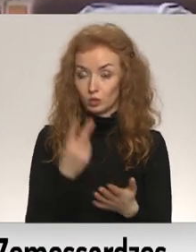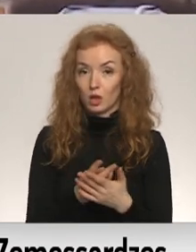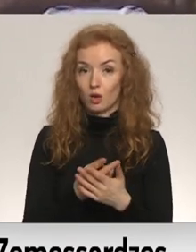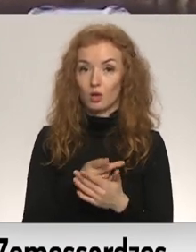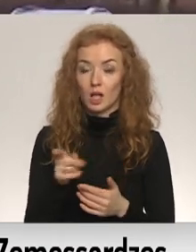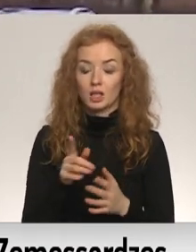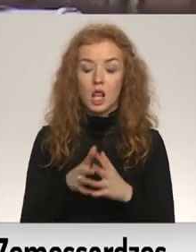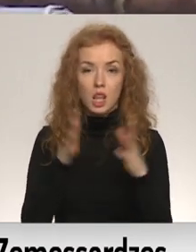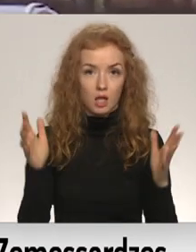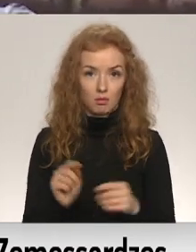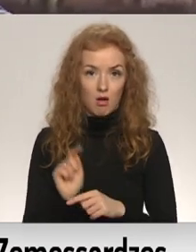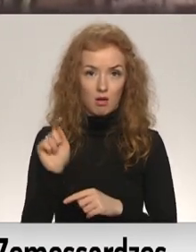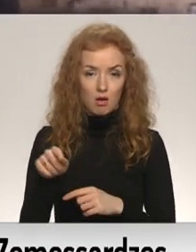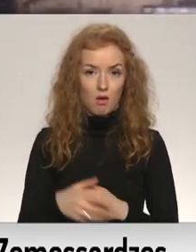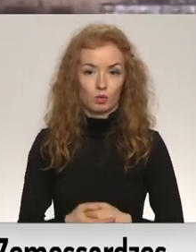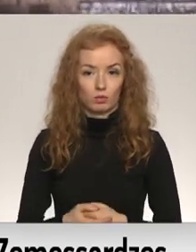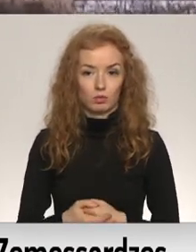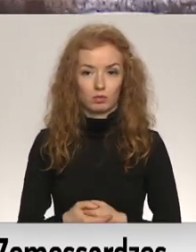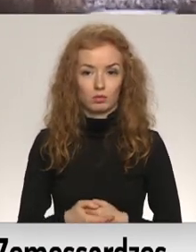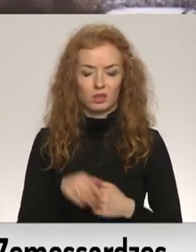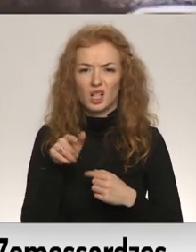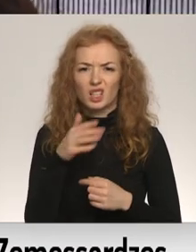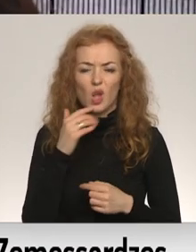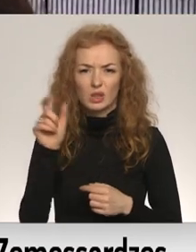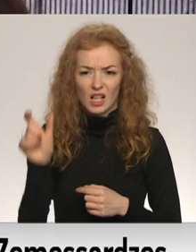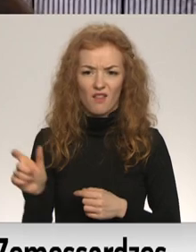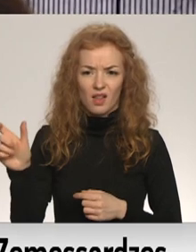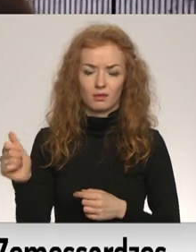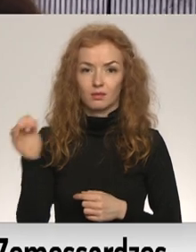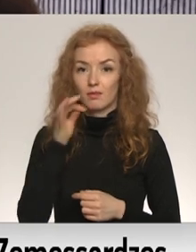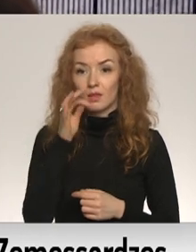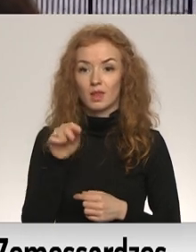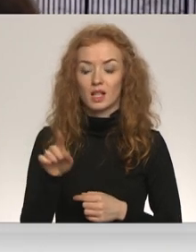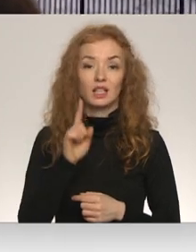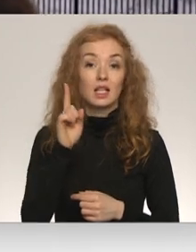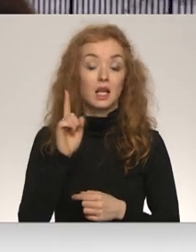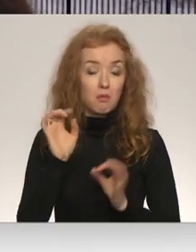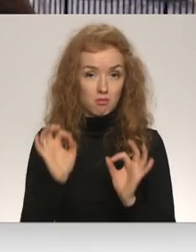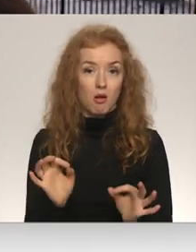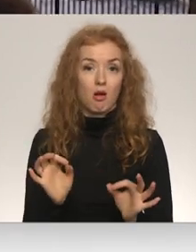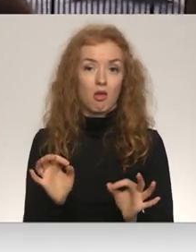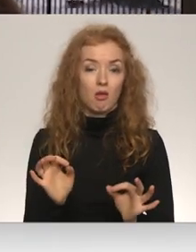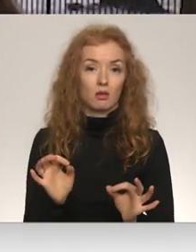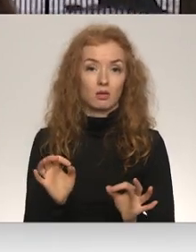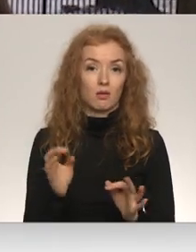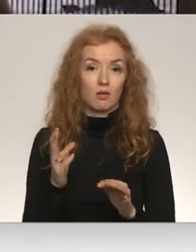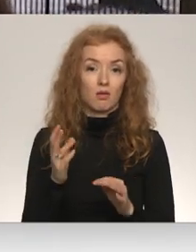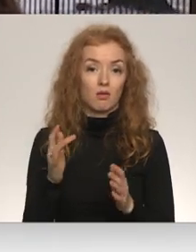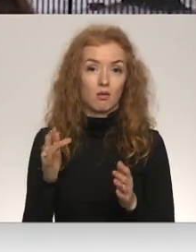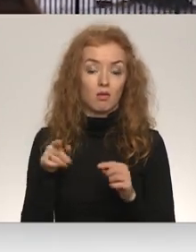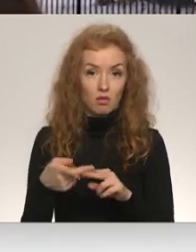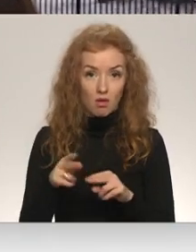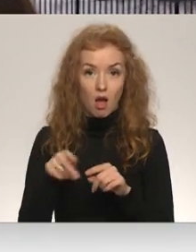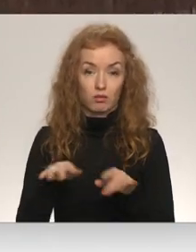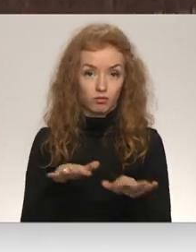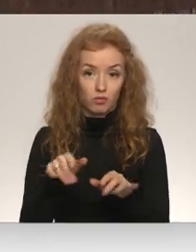liels pārkāpums, tas ir, nu, tas nav cilvēciski. Es uzskatu, ka tas ir tikai pareizi, jo, nu, tāds darījums un tā, un tas ir